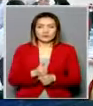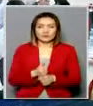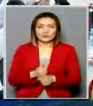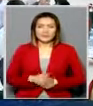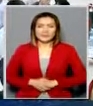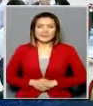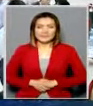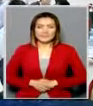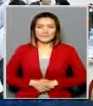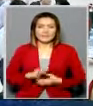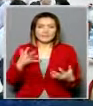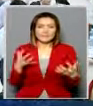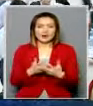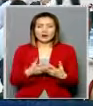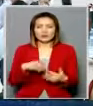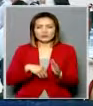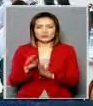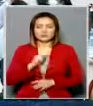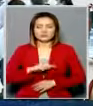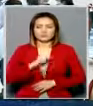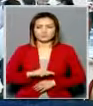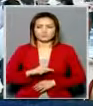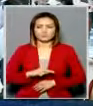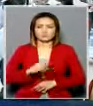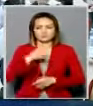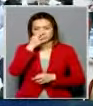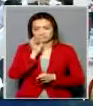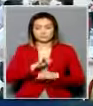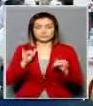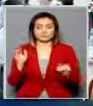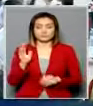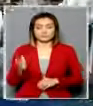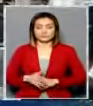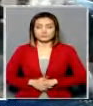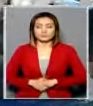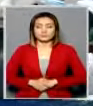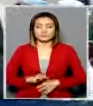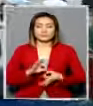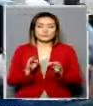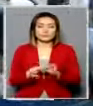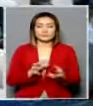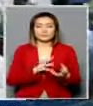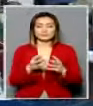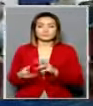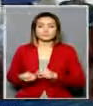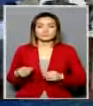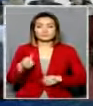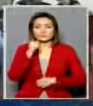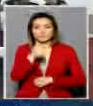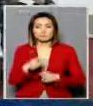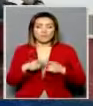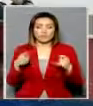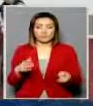ондай бір өте тығыз байланыс болған жақсы. Сол кезде бұдан да жоғары нәтижелерге біз жетеміз. Олимпиаданың қорытынды шарасы ертең